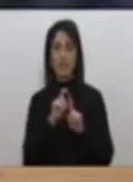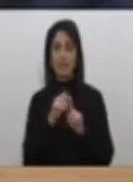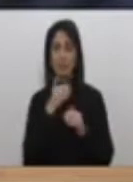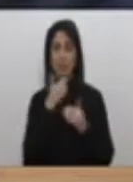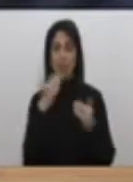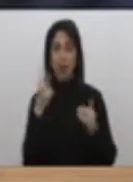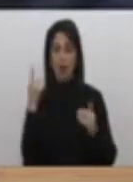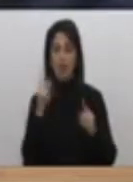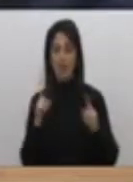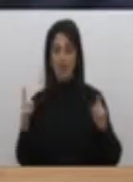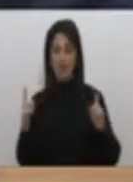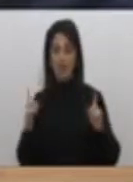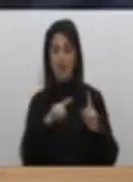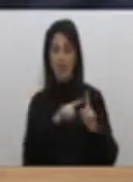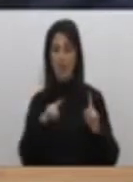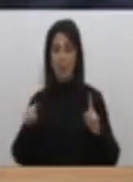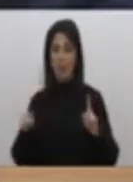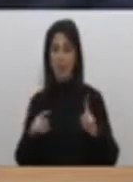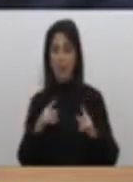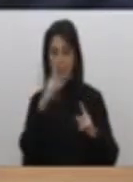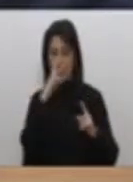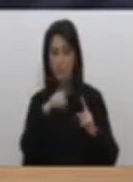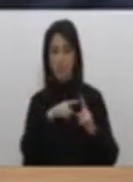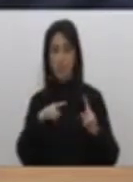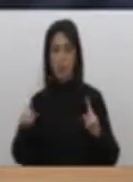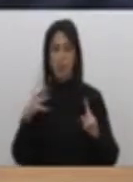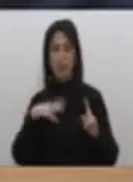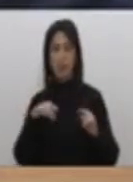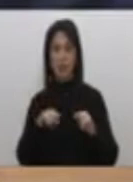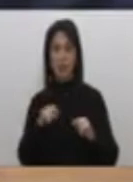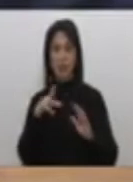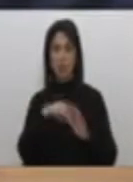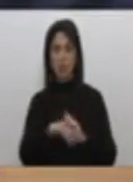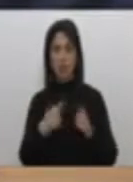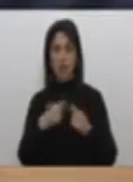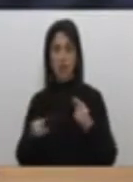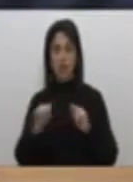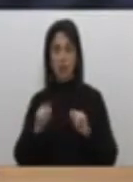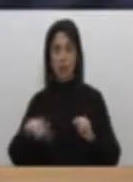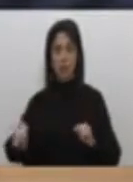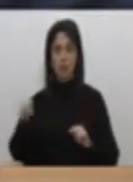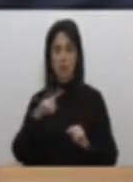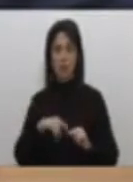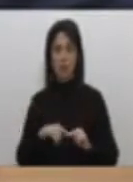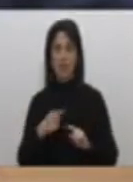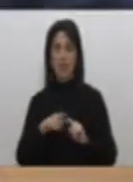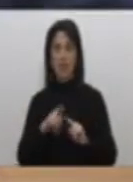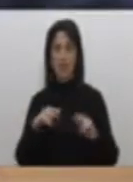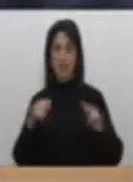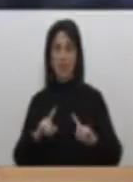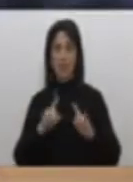erti kviris ganmobashi iqo, bolo tvebis ganmobashi iqo sakartveloshi, matchoris radikaluri opozitsiis khridan. Da es